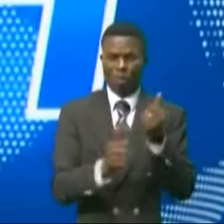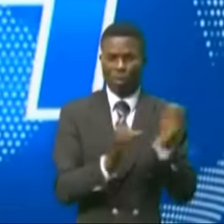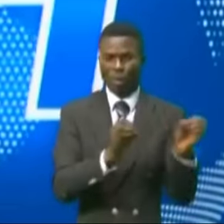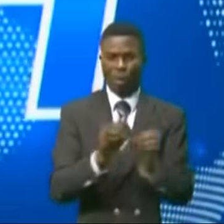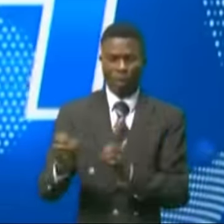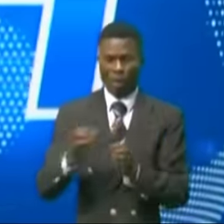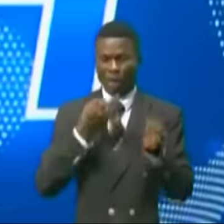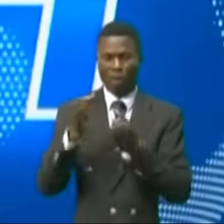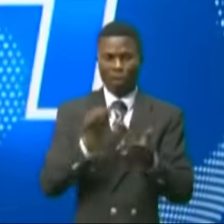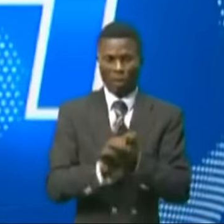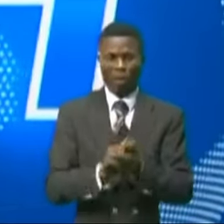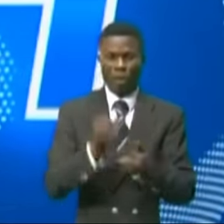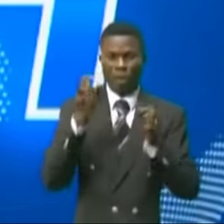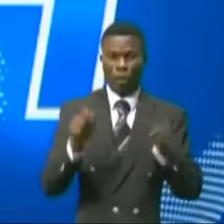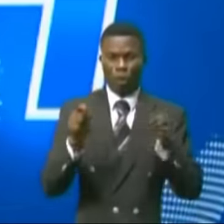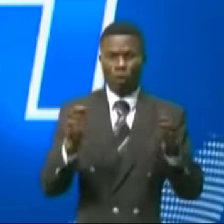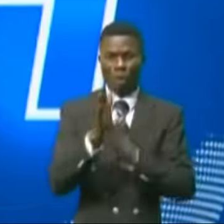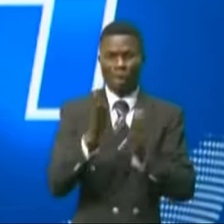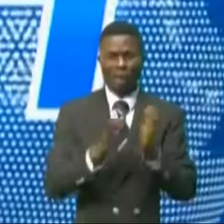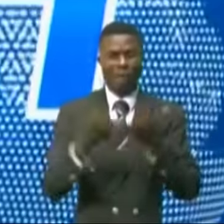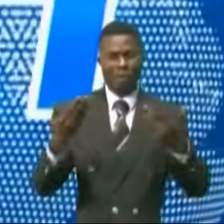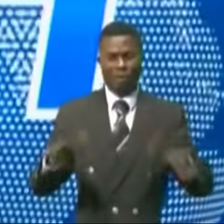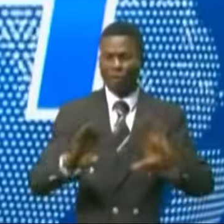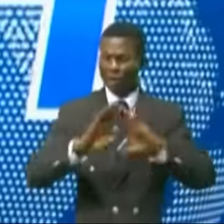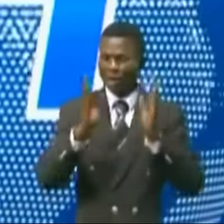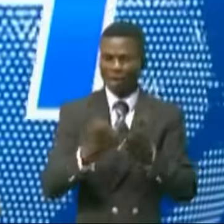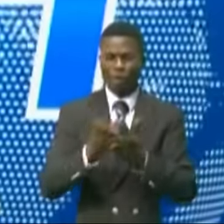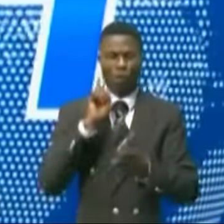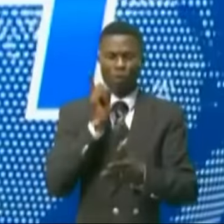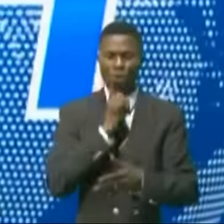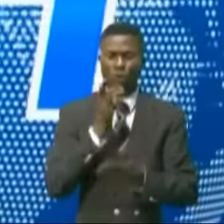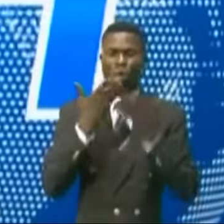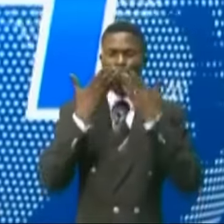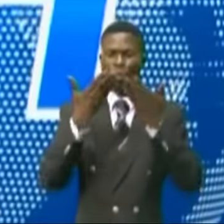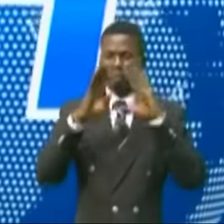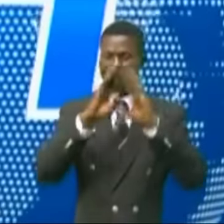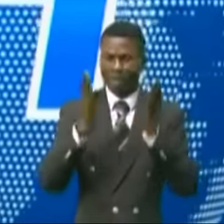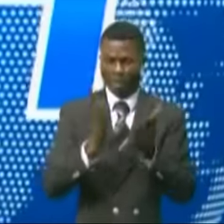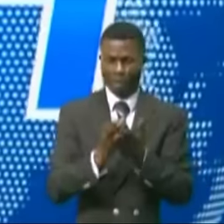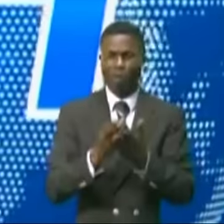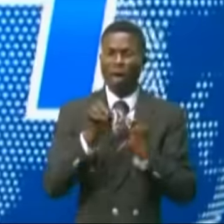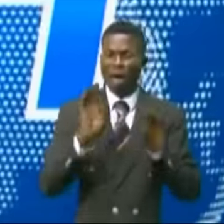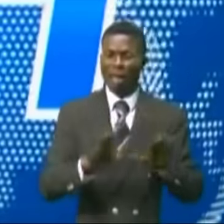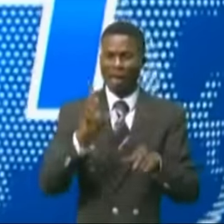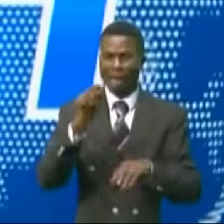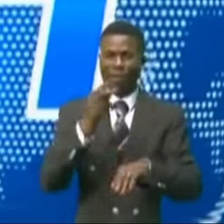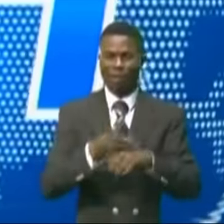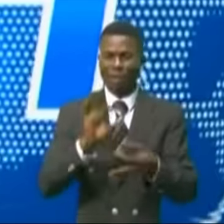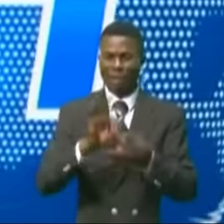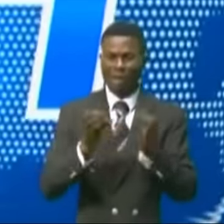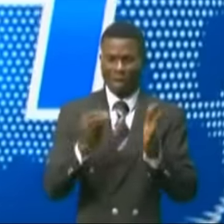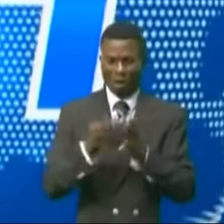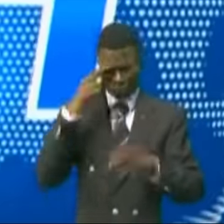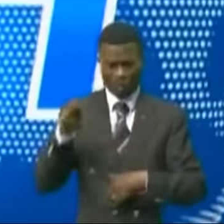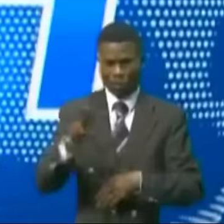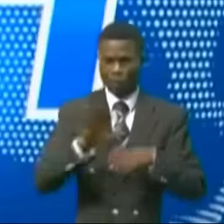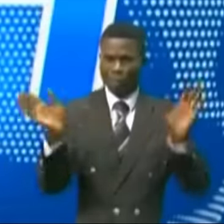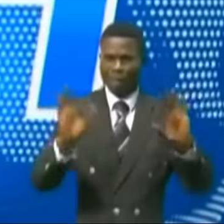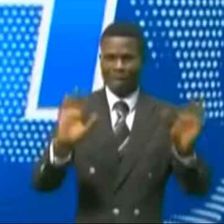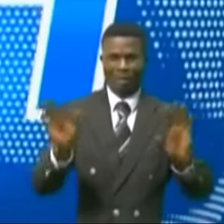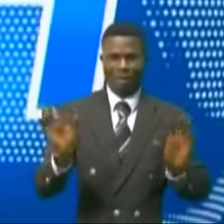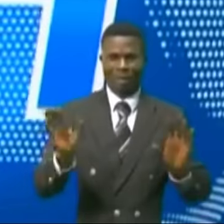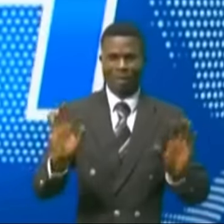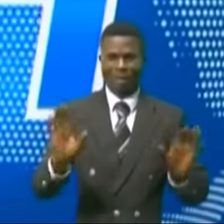ses commentaires. C'est la fin de ce journal, madame, messieurs. Merci à vous de l'avoir suivi. Guy Matundu revient à 20h pour la suite de l'actualité. Au revoir.